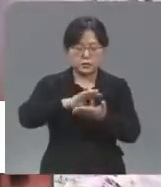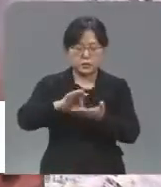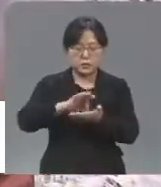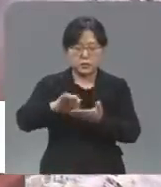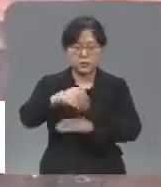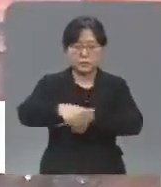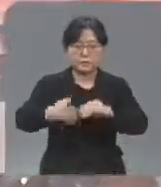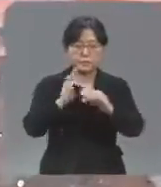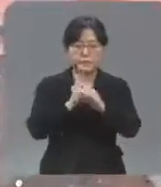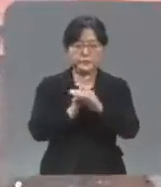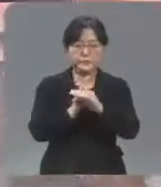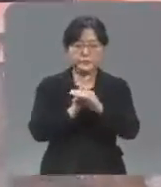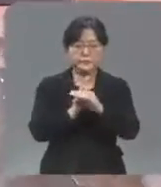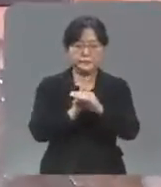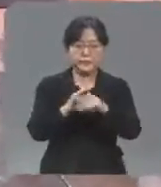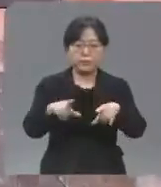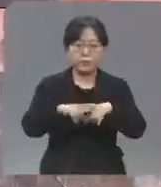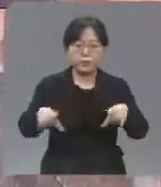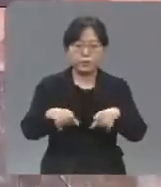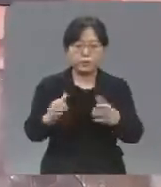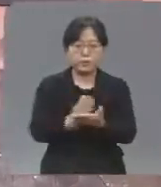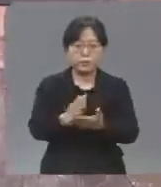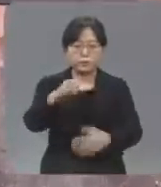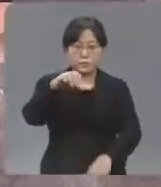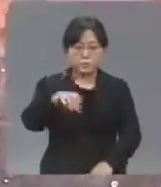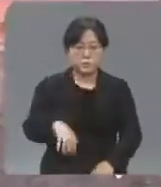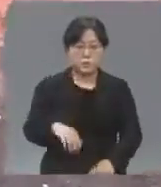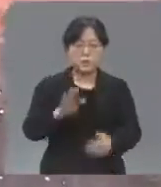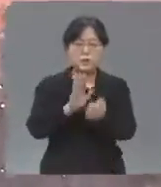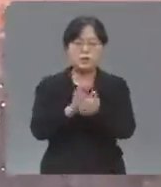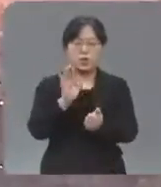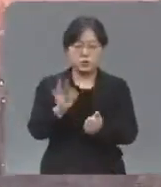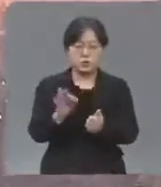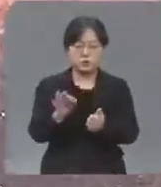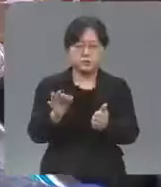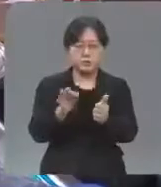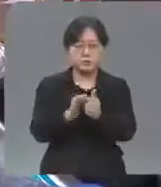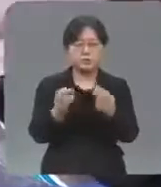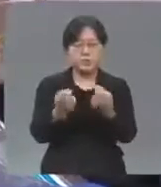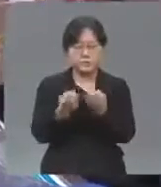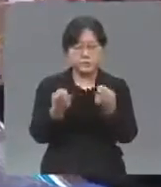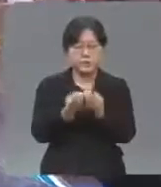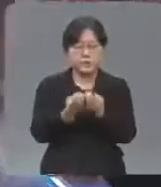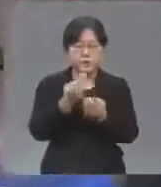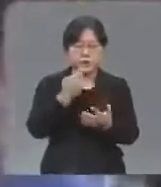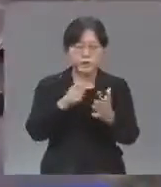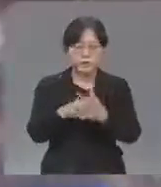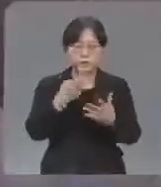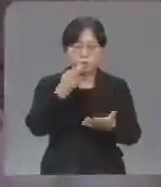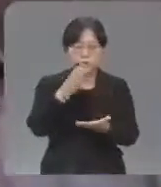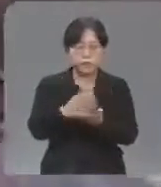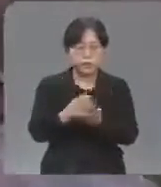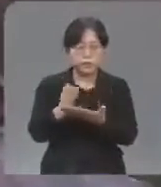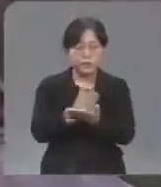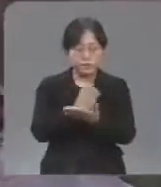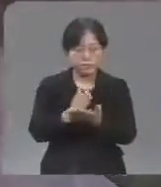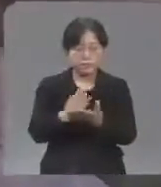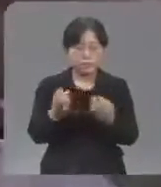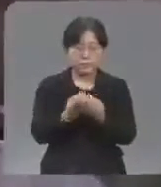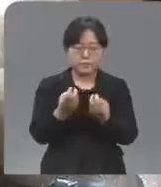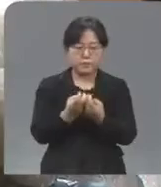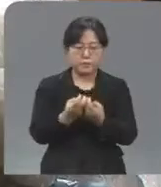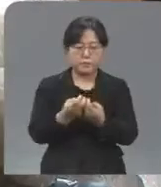투입할 계획입니다. 민간 선별 업체들에는 지원금을 주는 방식으로 투명 페트병 선별을 유도할